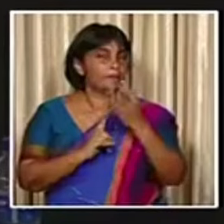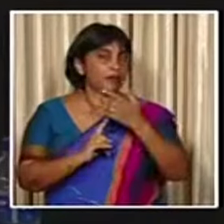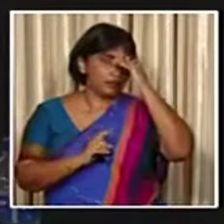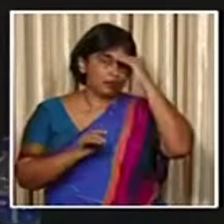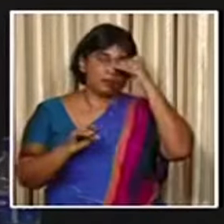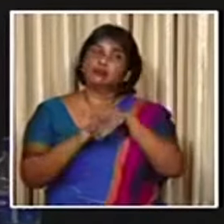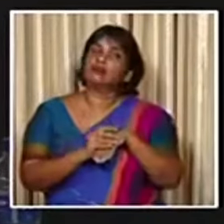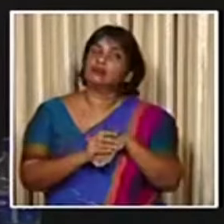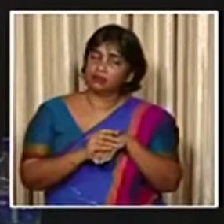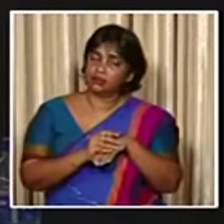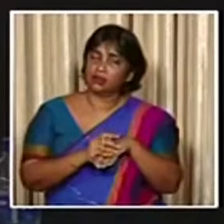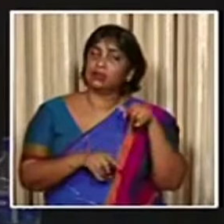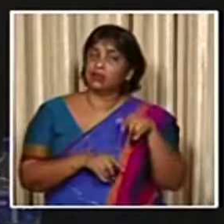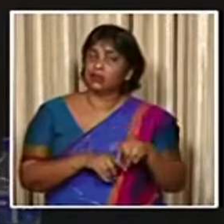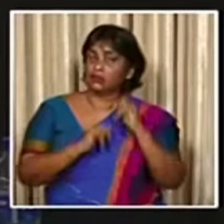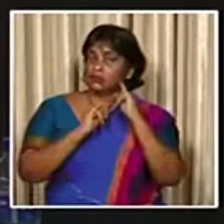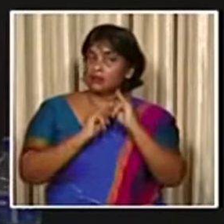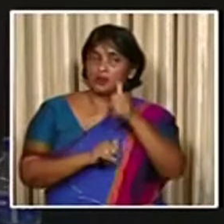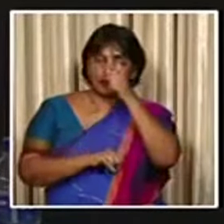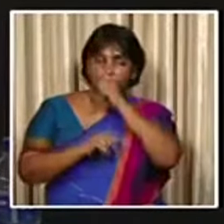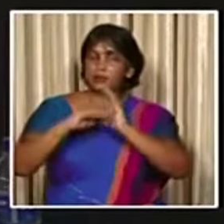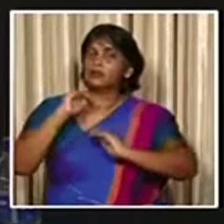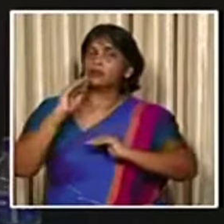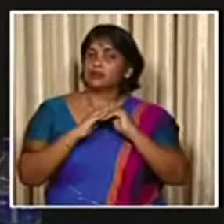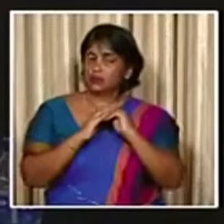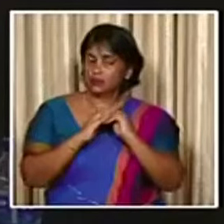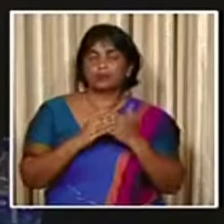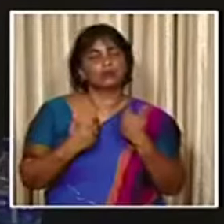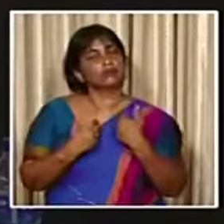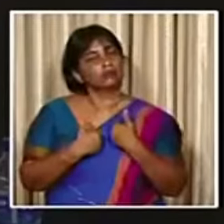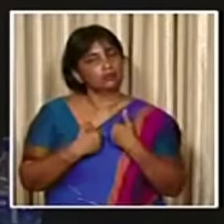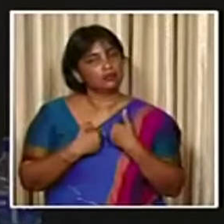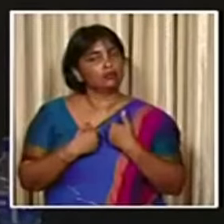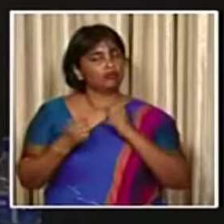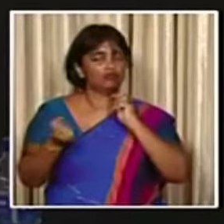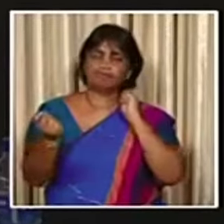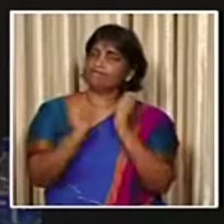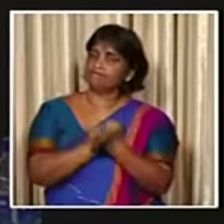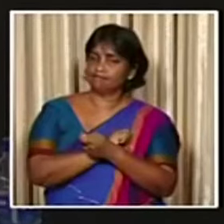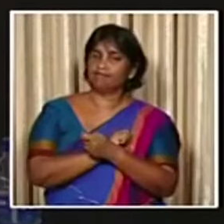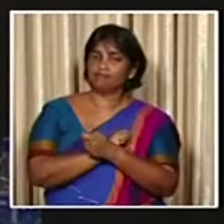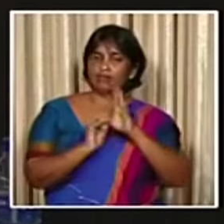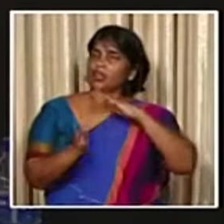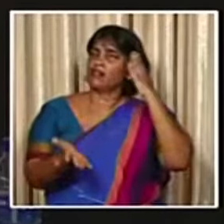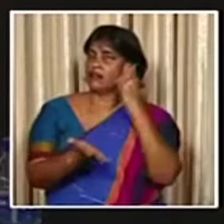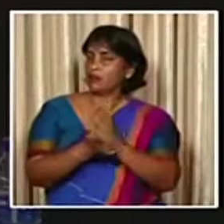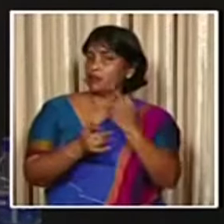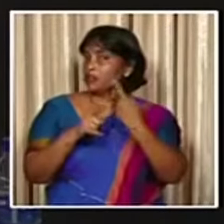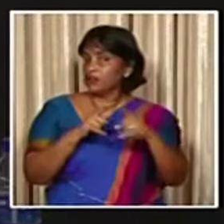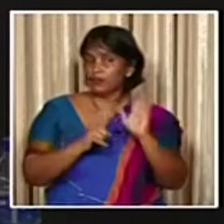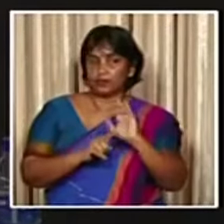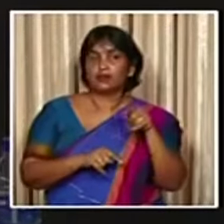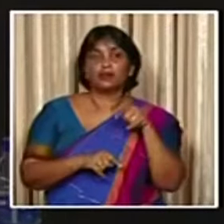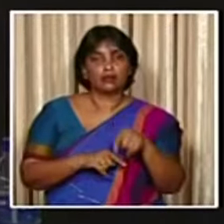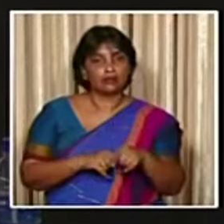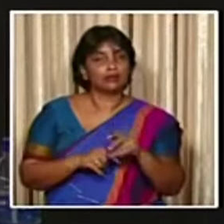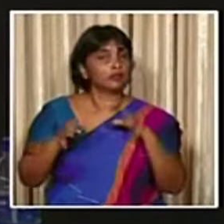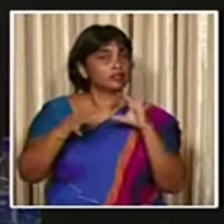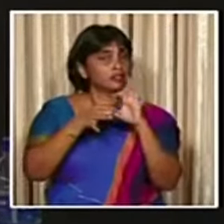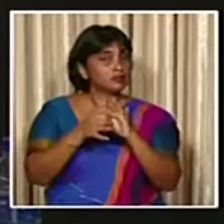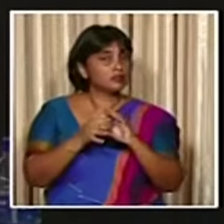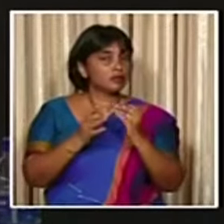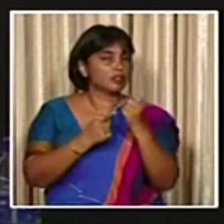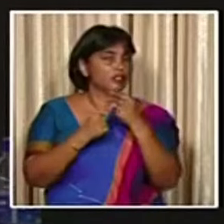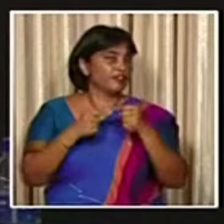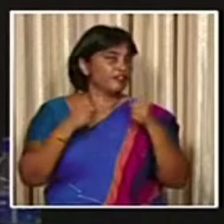මැතිතුමාගේ නායකත්වය තුල මේ දූෂිත ක්‍රියාවලිය අපි හරවනවා විතරක් නෙමෙයි නතර කරනවා විතරක් නෙමෙයි මේකට සම්බන්ධ